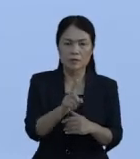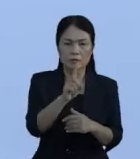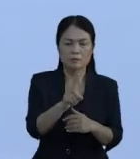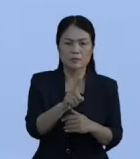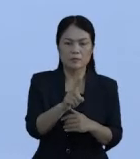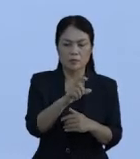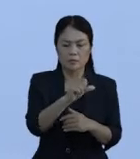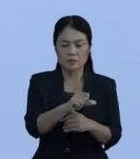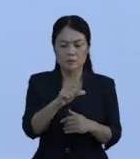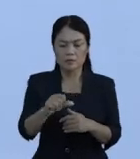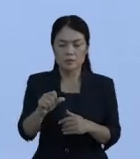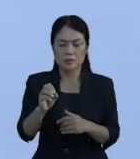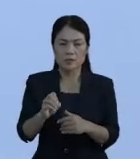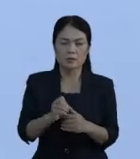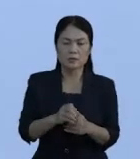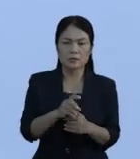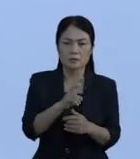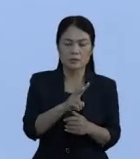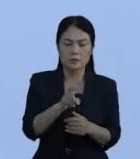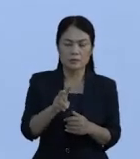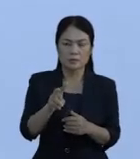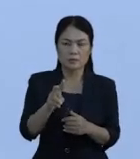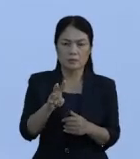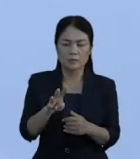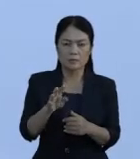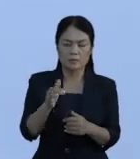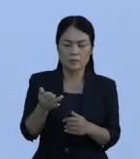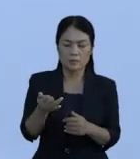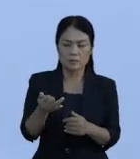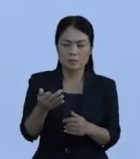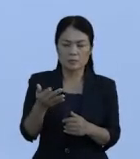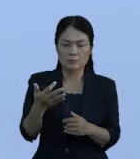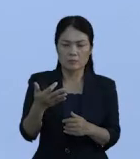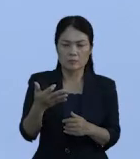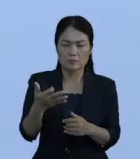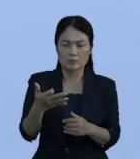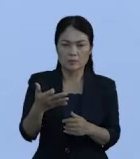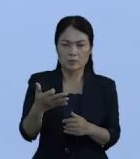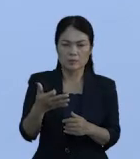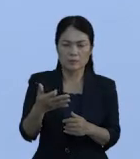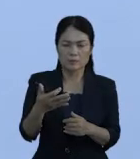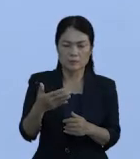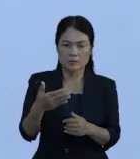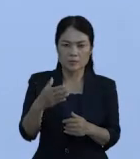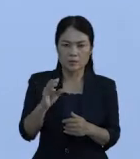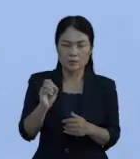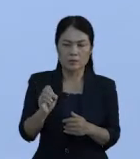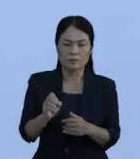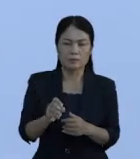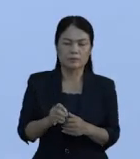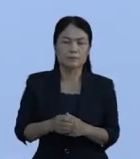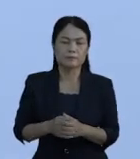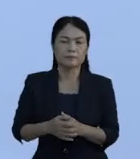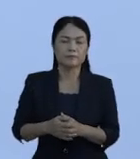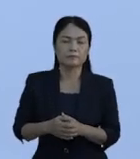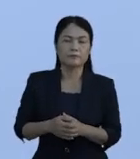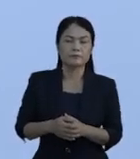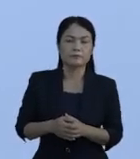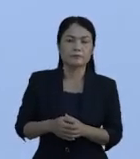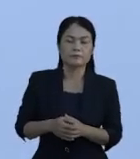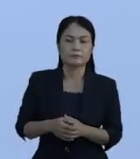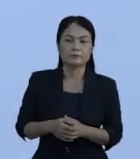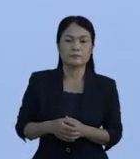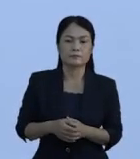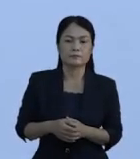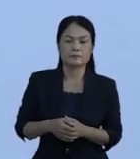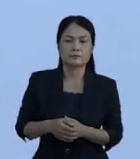sai nè mùi sai pí bảy bốn pram rồi muối phơi còn bốn đọc nè và đọc nè đọc lo này